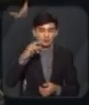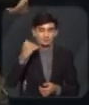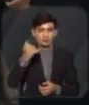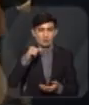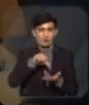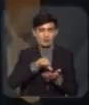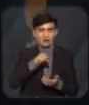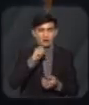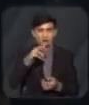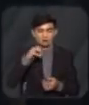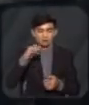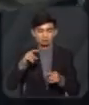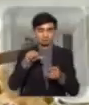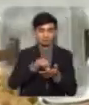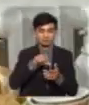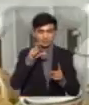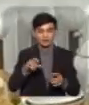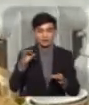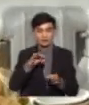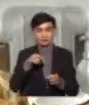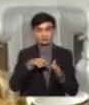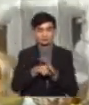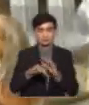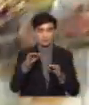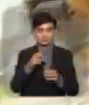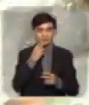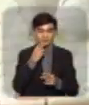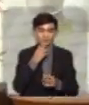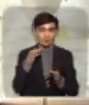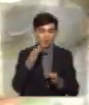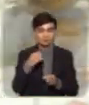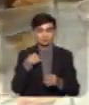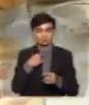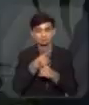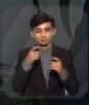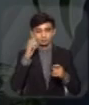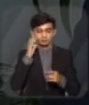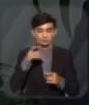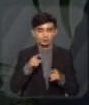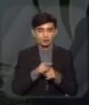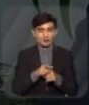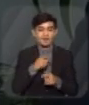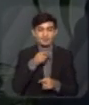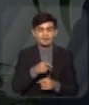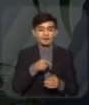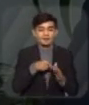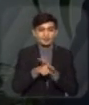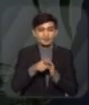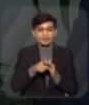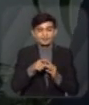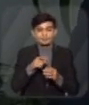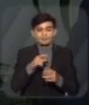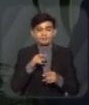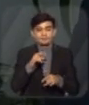де көрмей жүрген қоғамдағы келеңсіздіктерді астарлы әзілмен жеткіземіз деп отыр. Әзілдің өзі